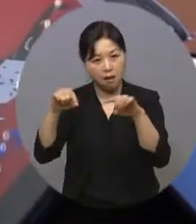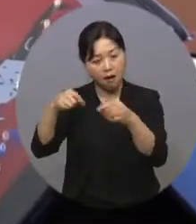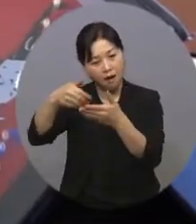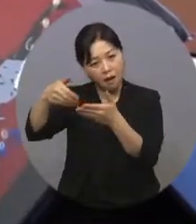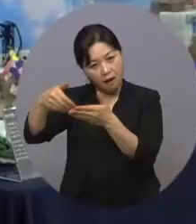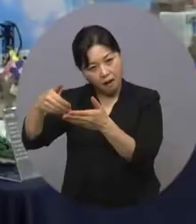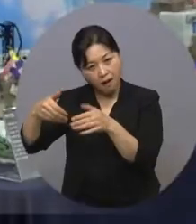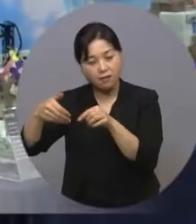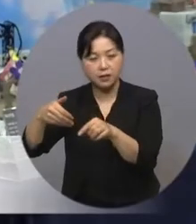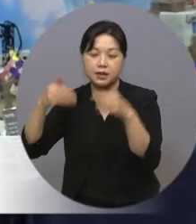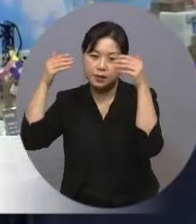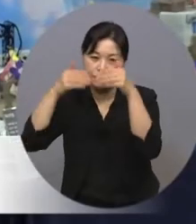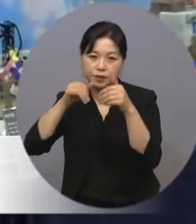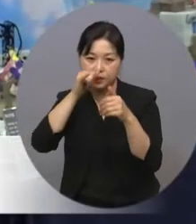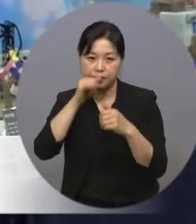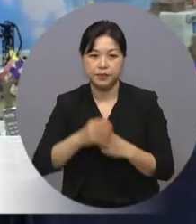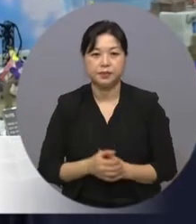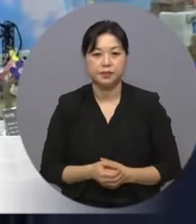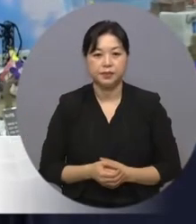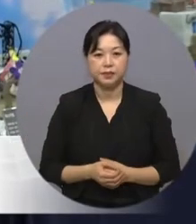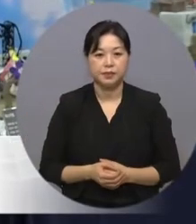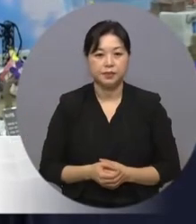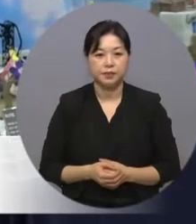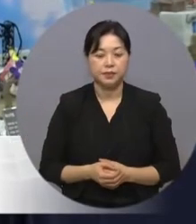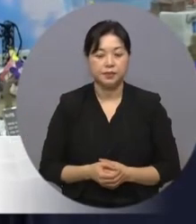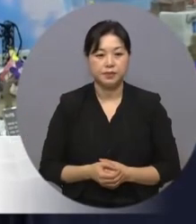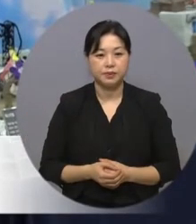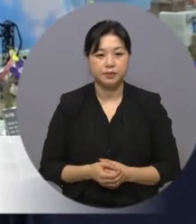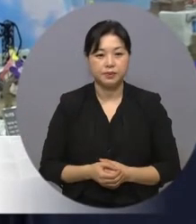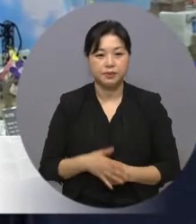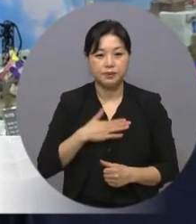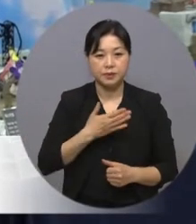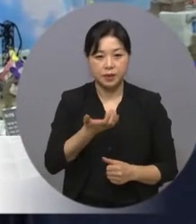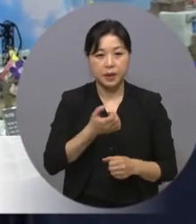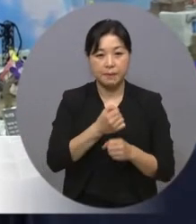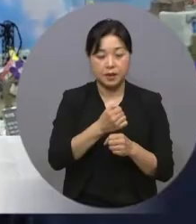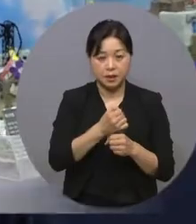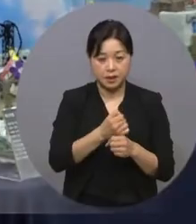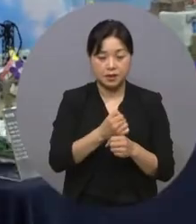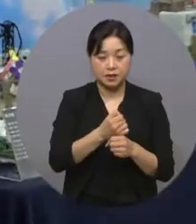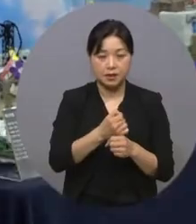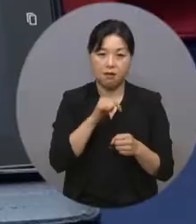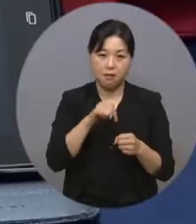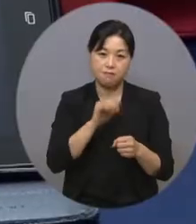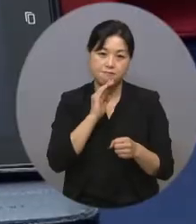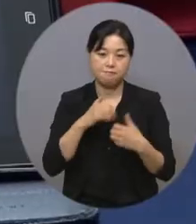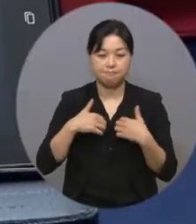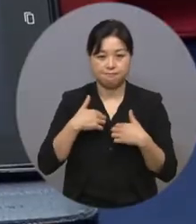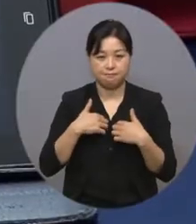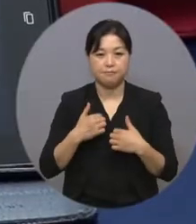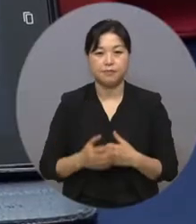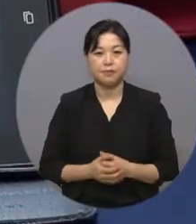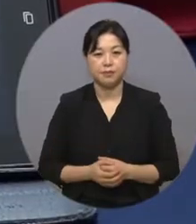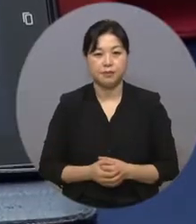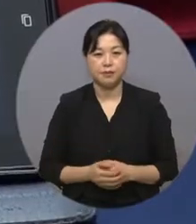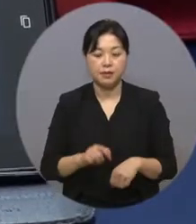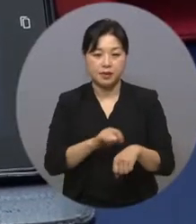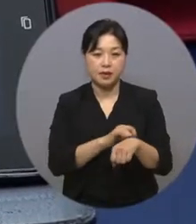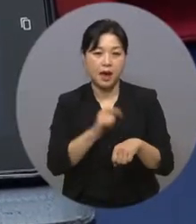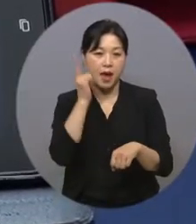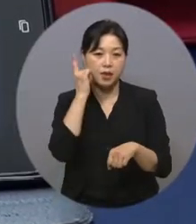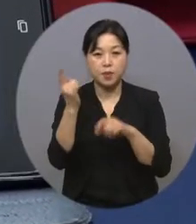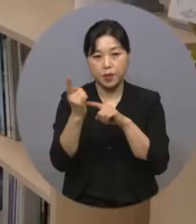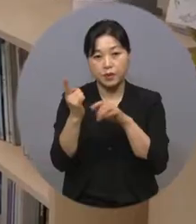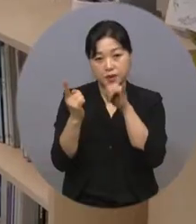집중하고 있습니다. 나는 아까 만든 거 재밌었어요. 특히